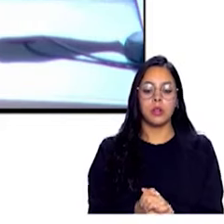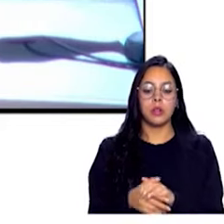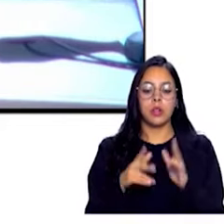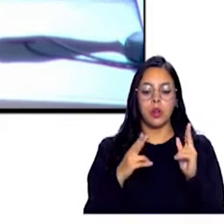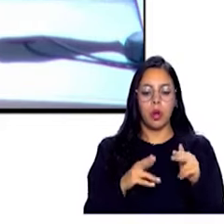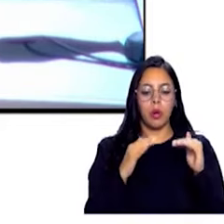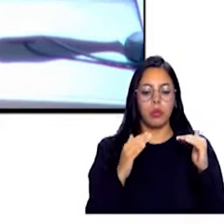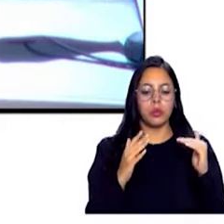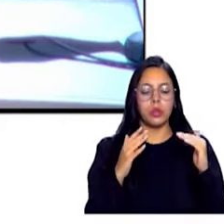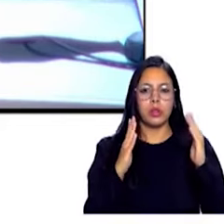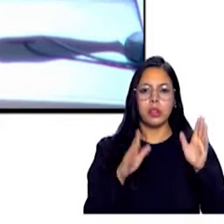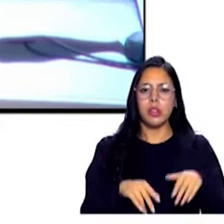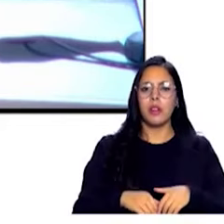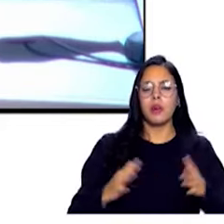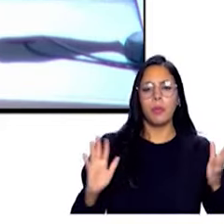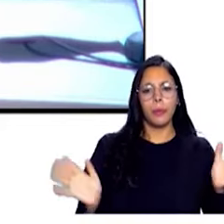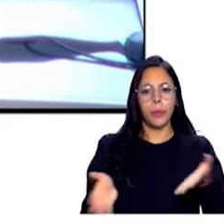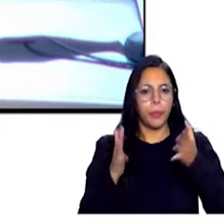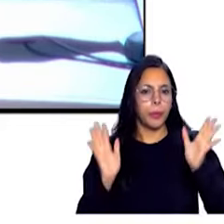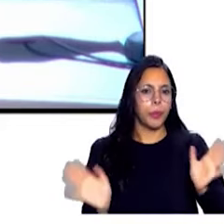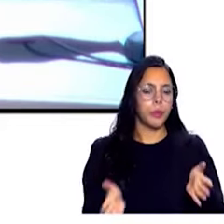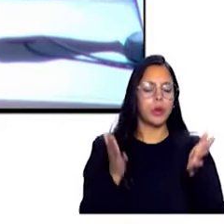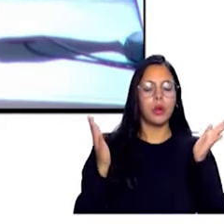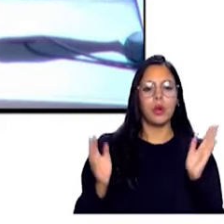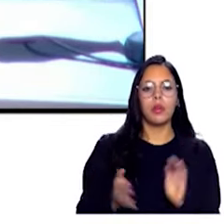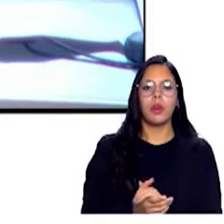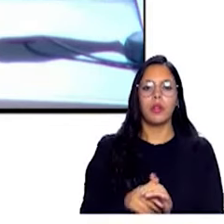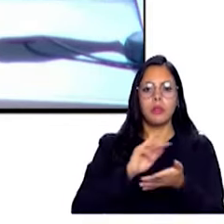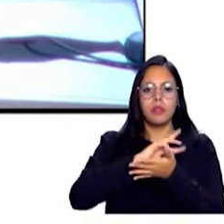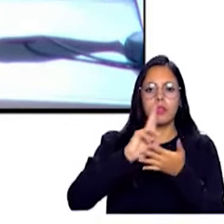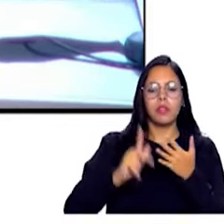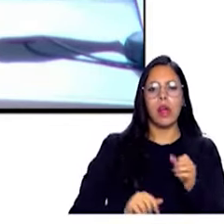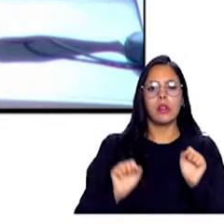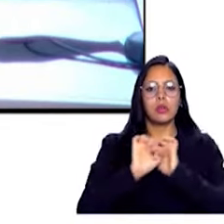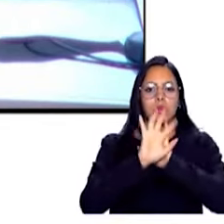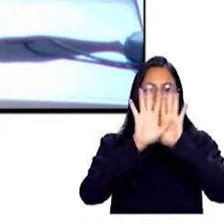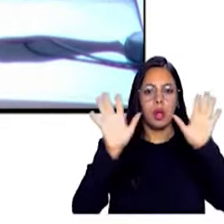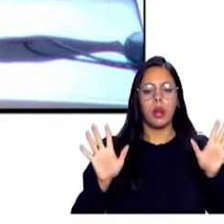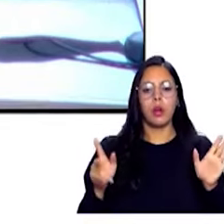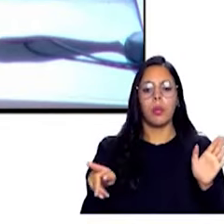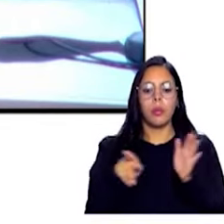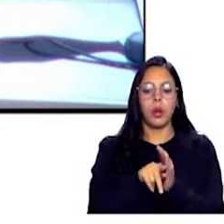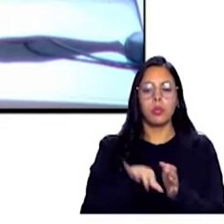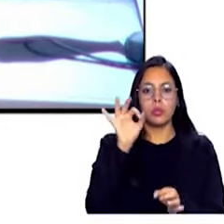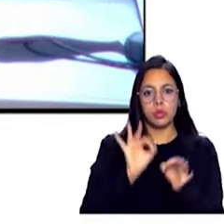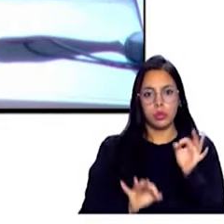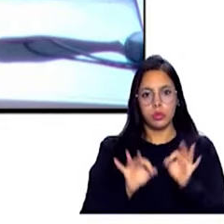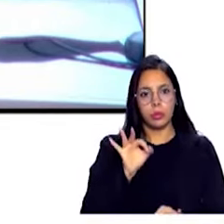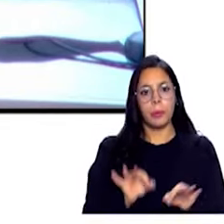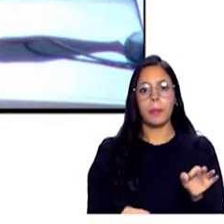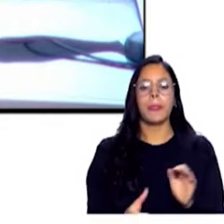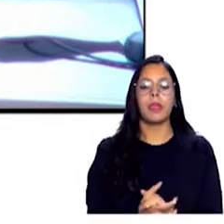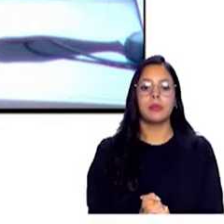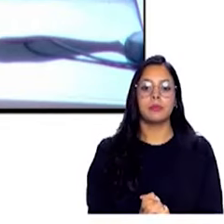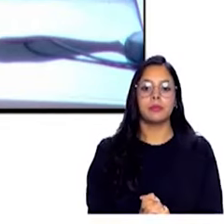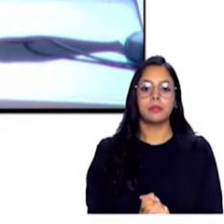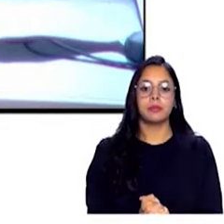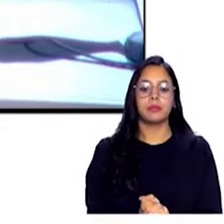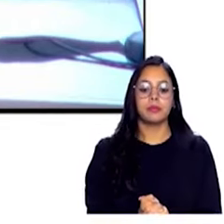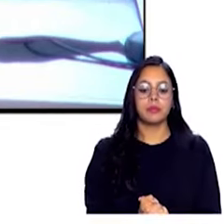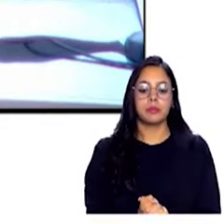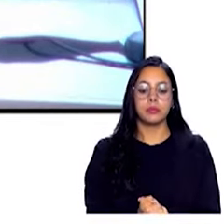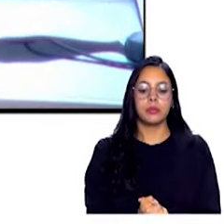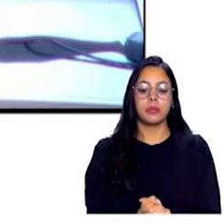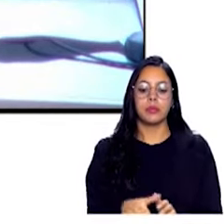ET dans le fait de mieux juger là o d'autres consid que sa légitimité c'est de rester